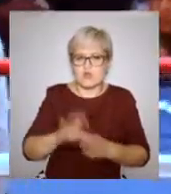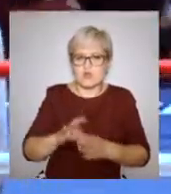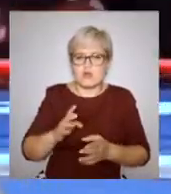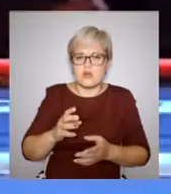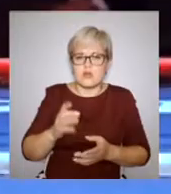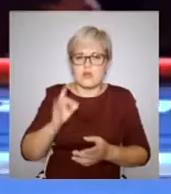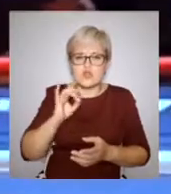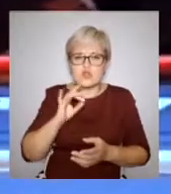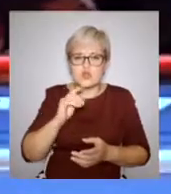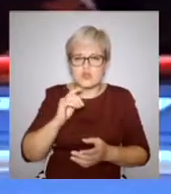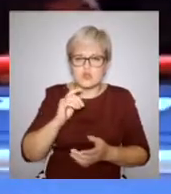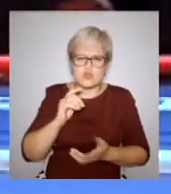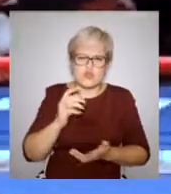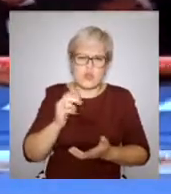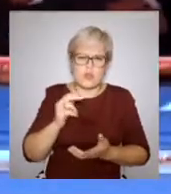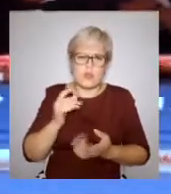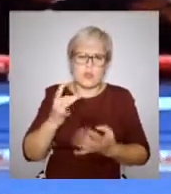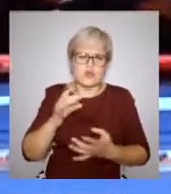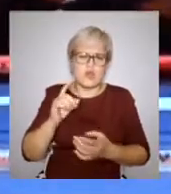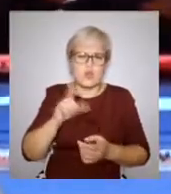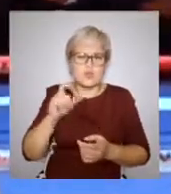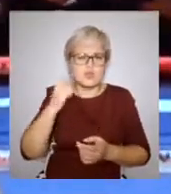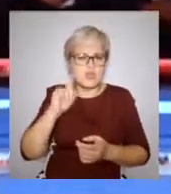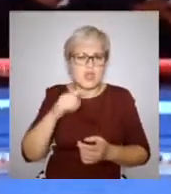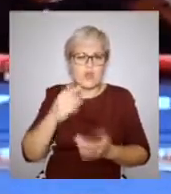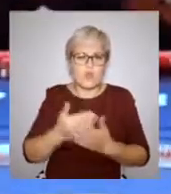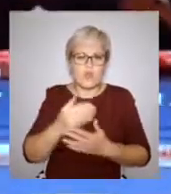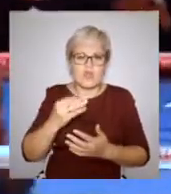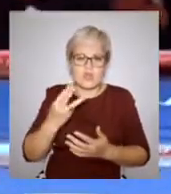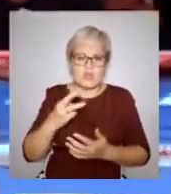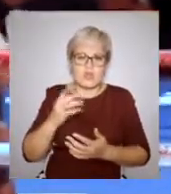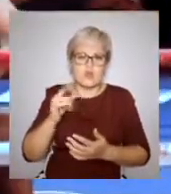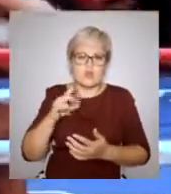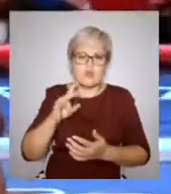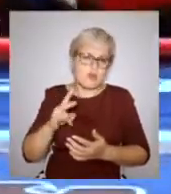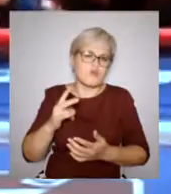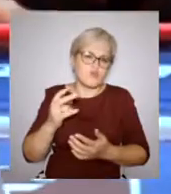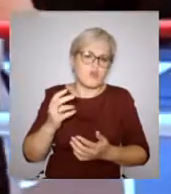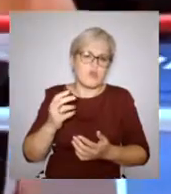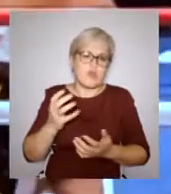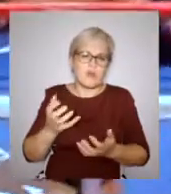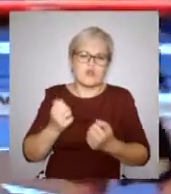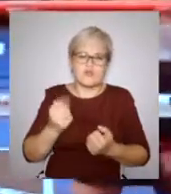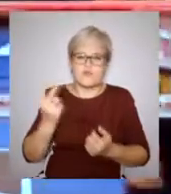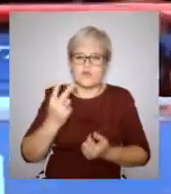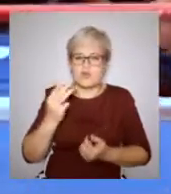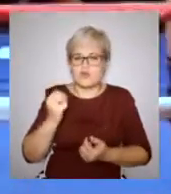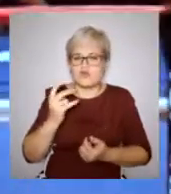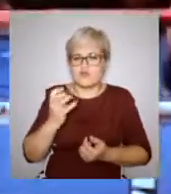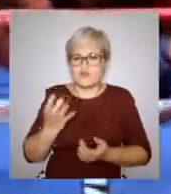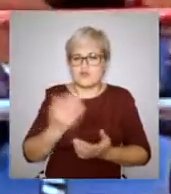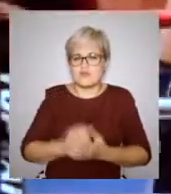я буду этому бою что это показал просто в виде узнали новое имя дата красного проводников